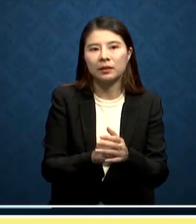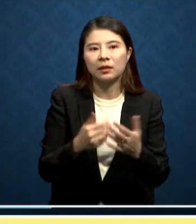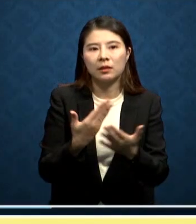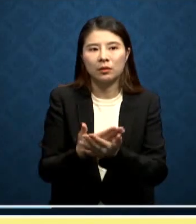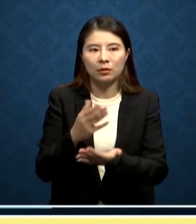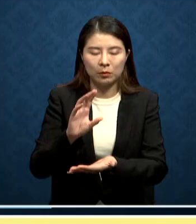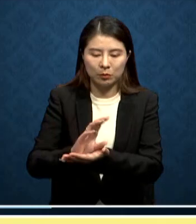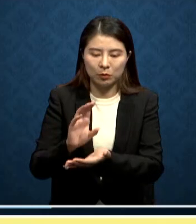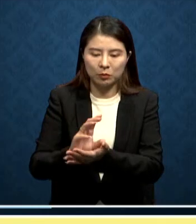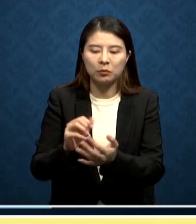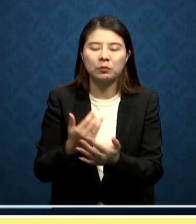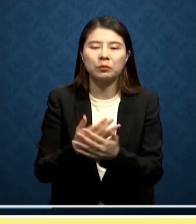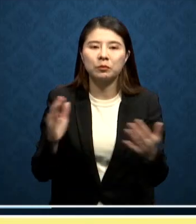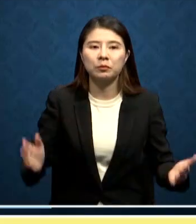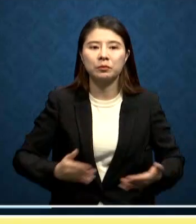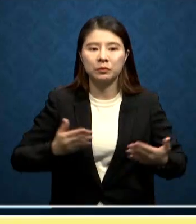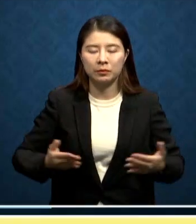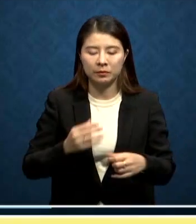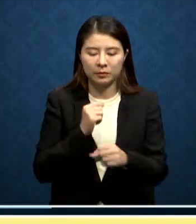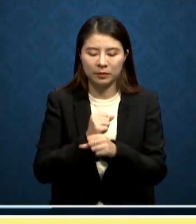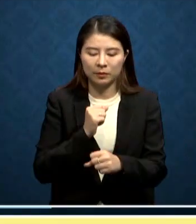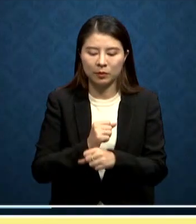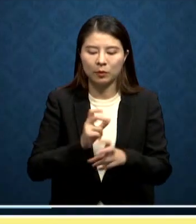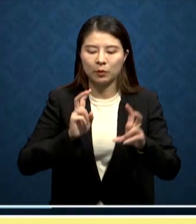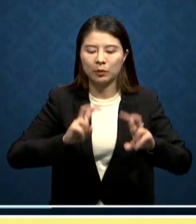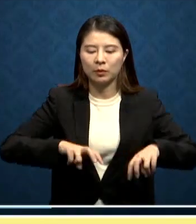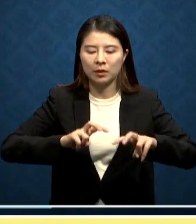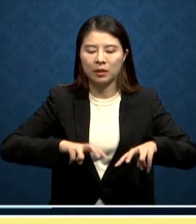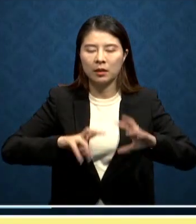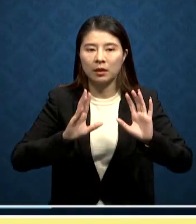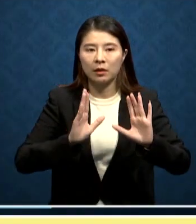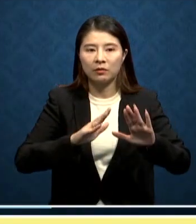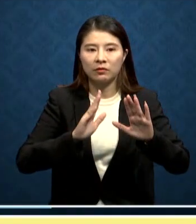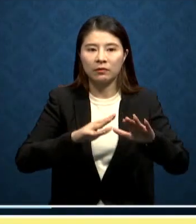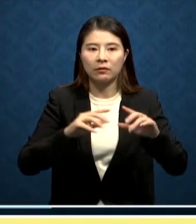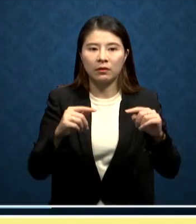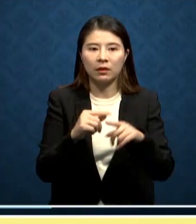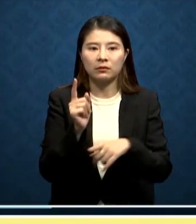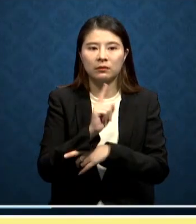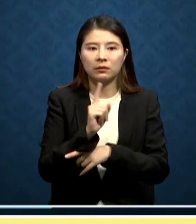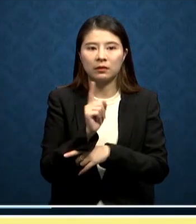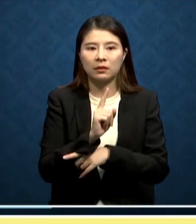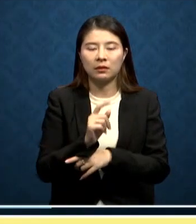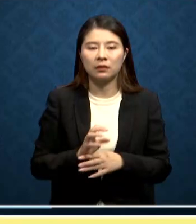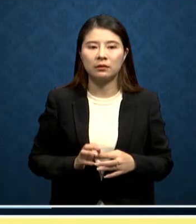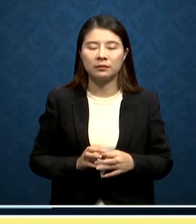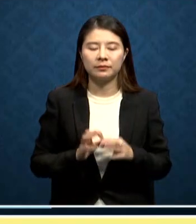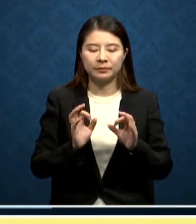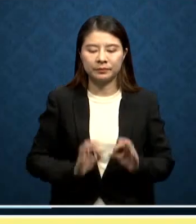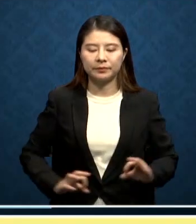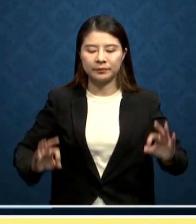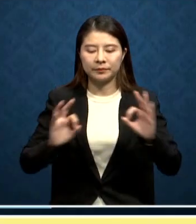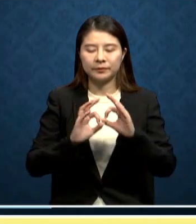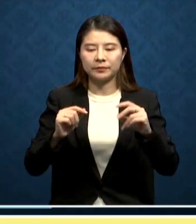ช่วยสนับสนุนได้ในเรื่องของงานวิจัยก็อยากจะฝากท่านไว้ว่าเอ่ออาจจะต้องเน้นงานวิจัยแล้ว